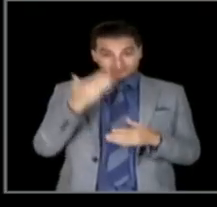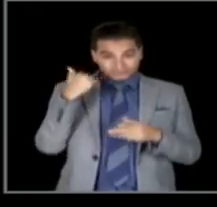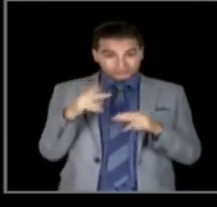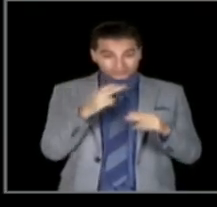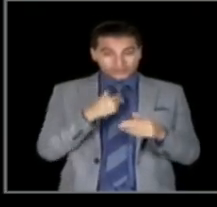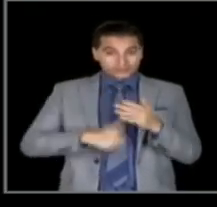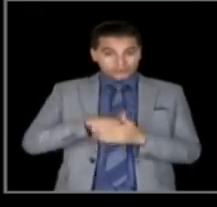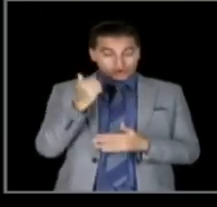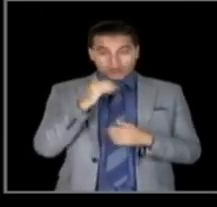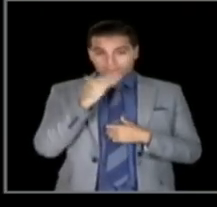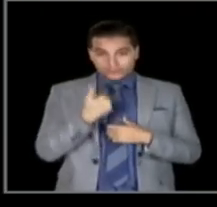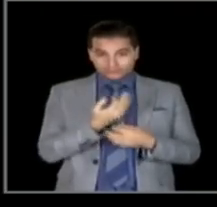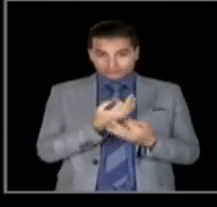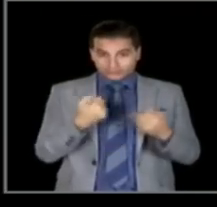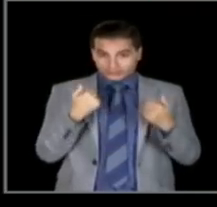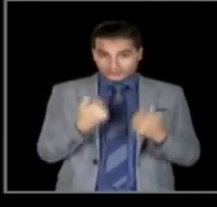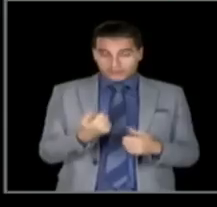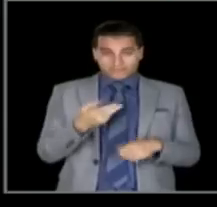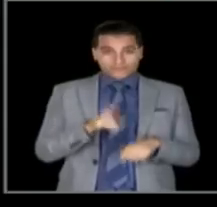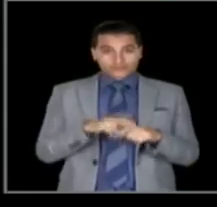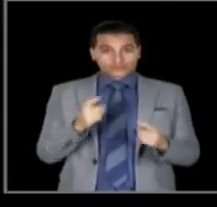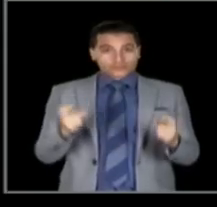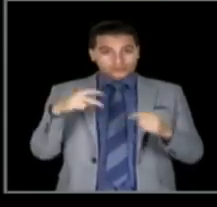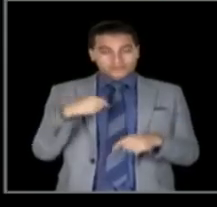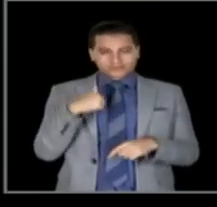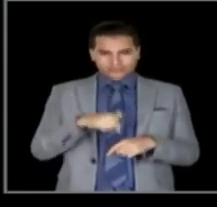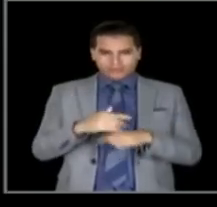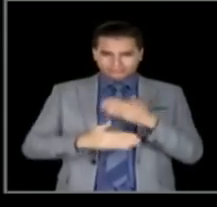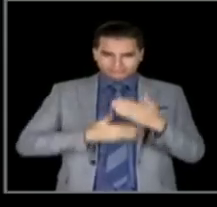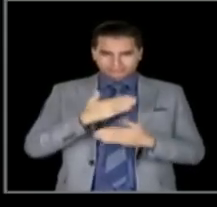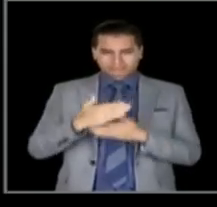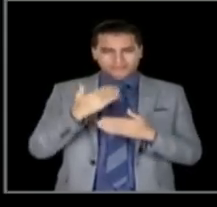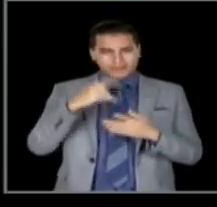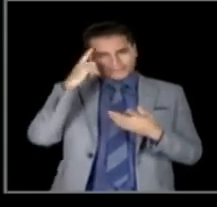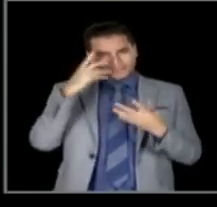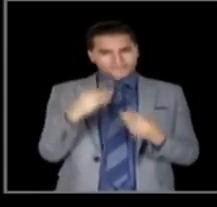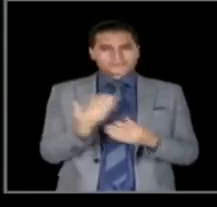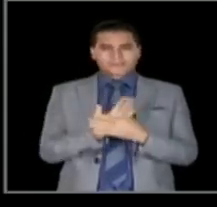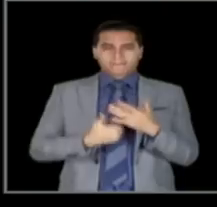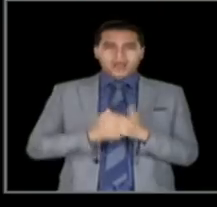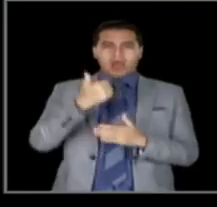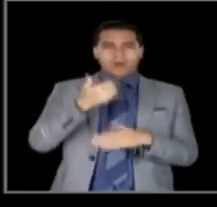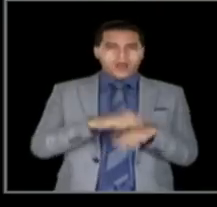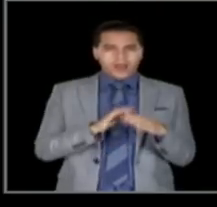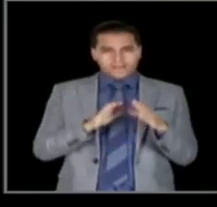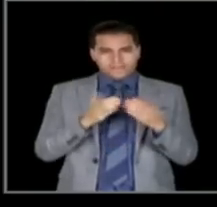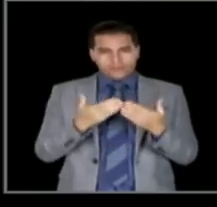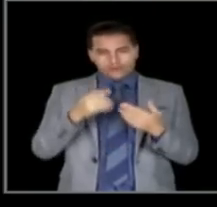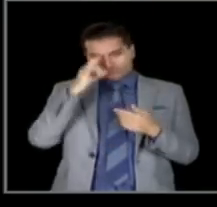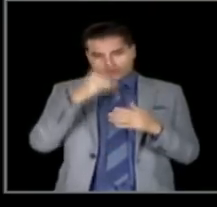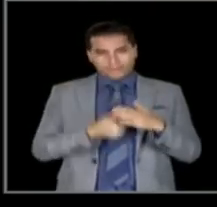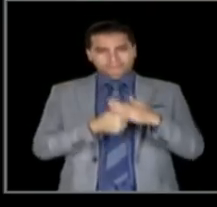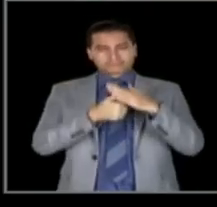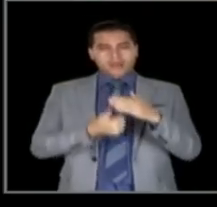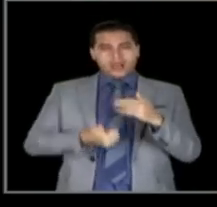فاتت قدرنا نكسب وده ضمن لنا الصعود لدور الثمانية. جايين النهارده باعصاب اهدى عشان نلعب على صداره المجموعه اللي ان شاء الله تدينا